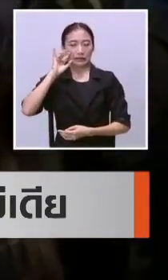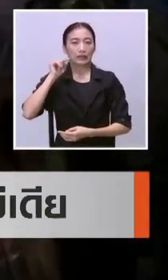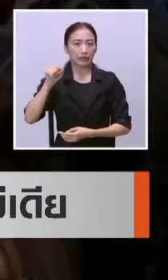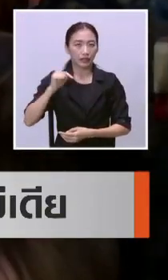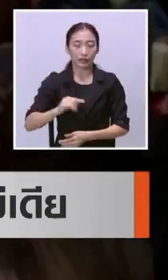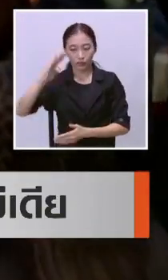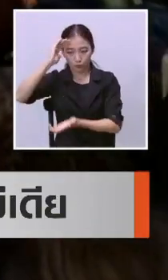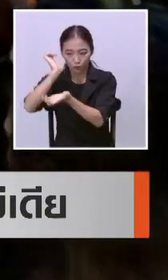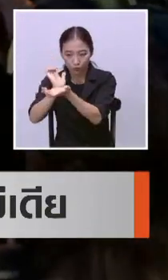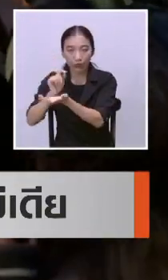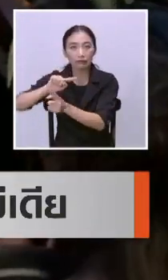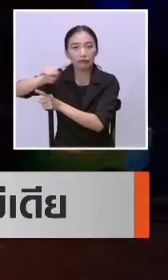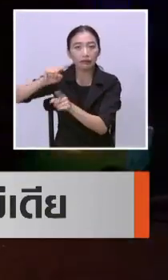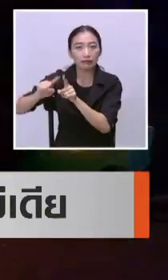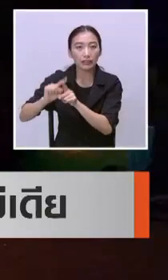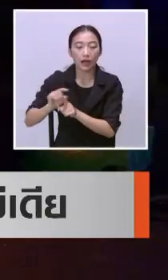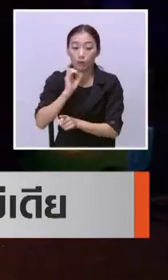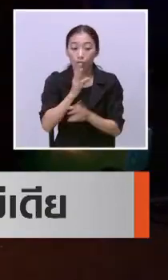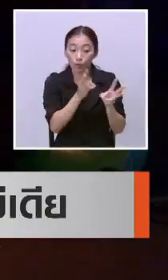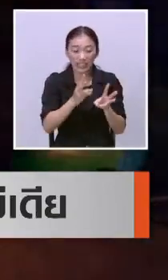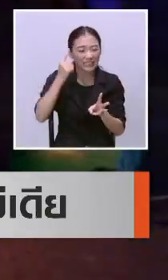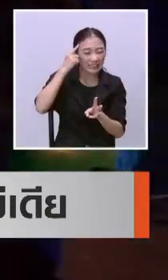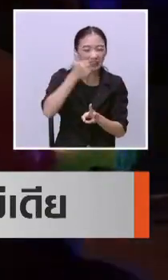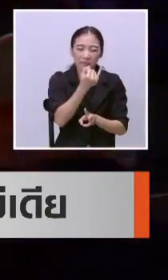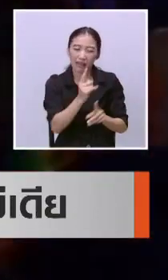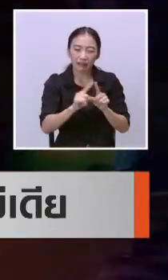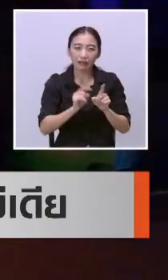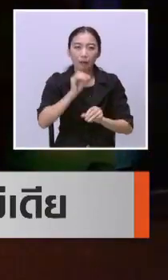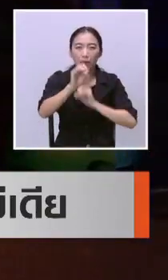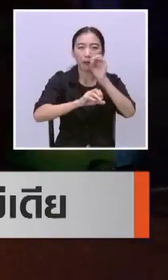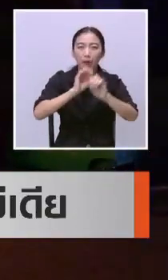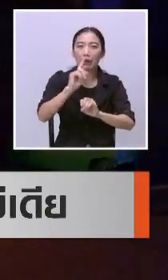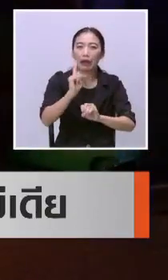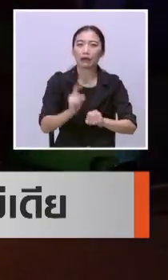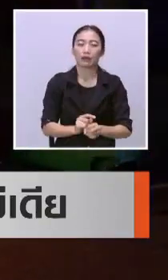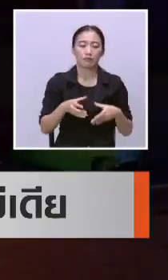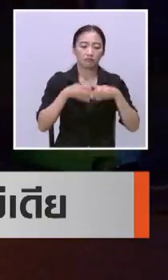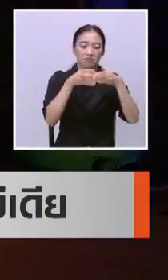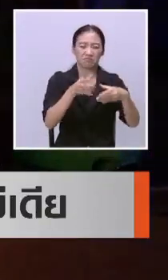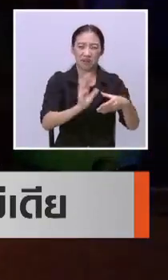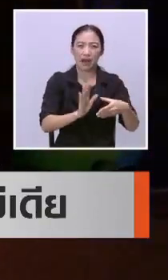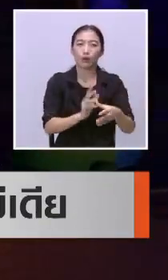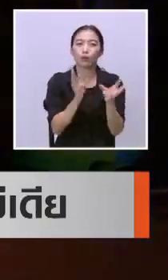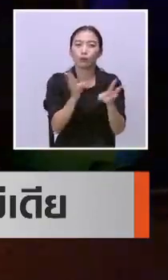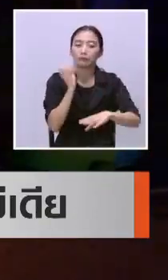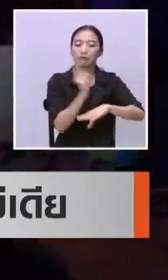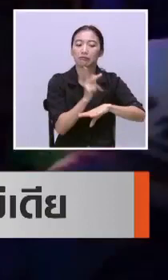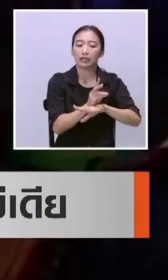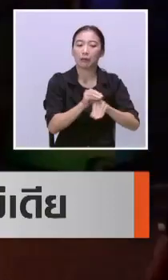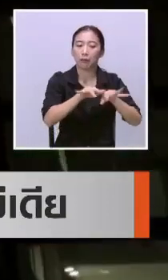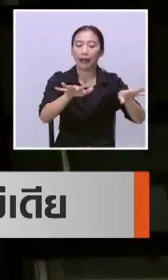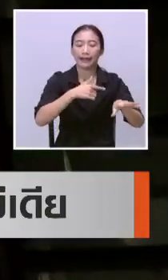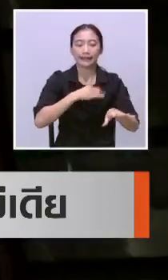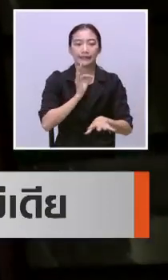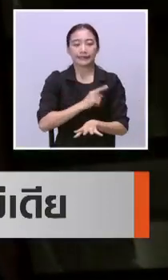ความเห็นหรือประท้วงผ่านโลกออนไลน์แทนเพื่อป้องกันไม่ให้ไวรัสระบาดรุนแรงมากกว่านี้ผู้ประท้วงจุดไฟเผารถ